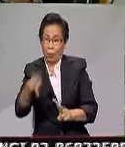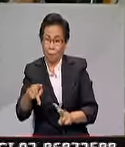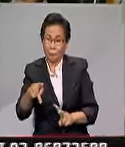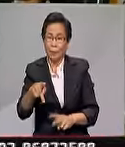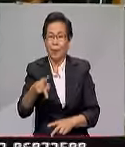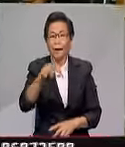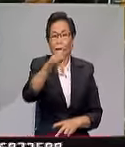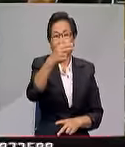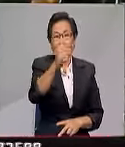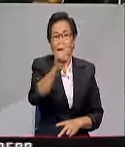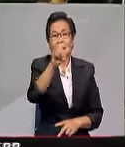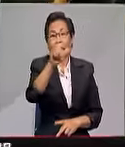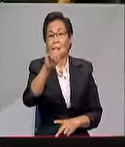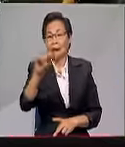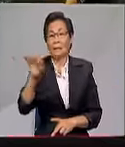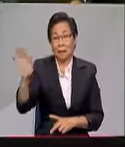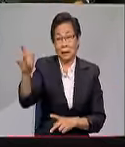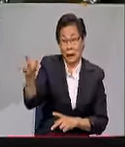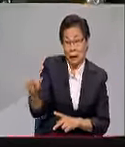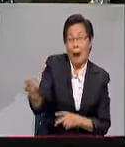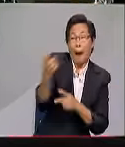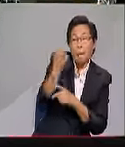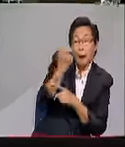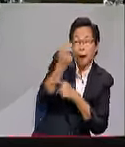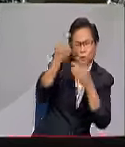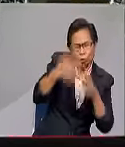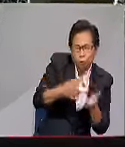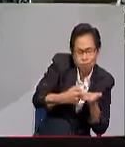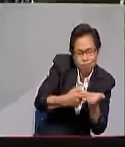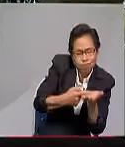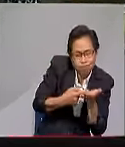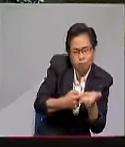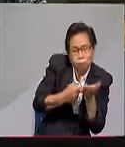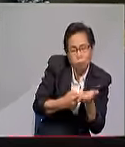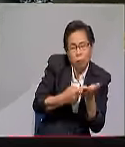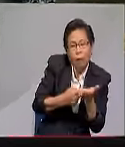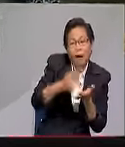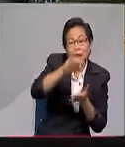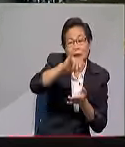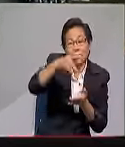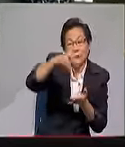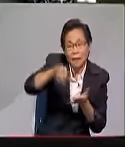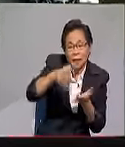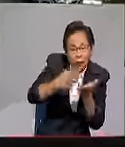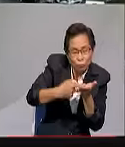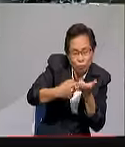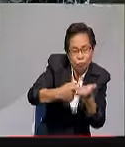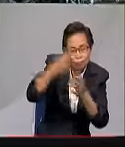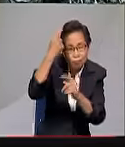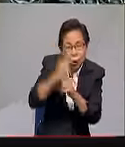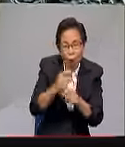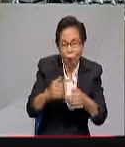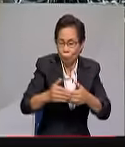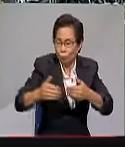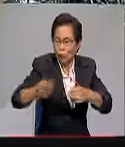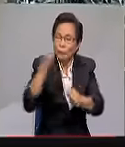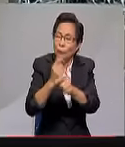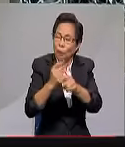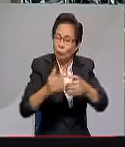Persekutuan Khalid Abdul Samad, pihaknya baru-baru ini telah membuat perbincangan bersama Kementerian Pengangkutan untuk menetapkan jajaran baharu itu.